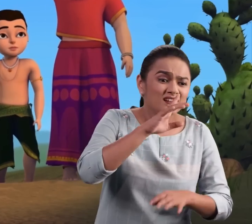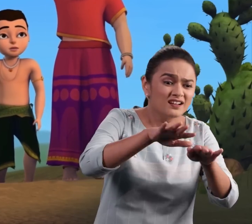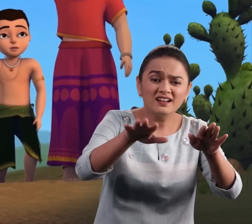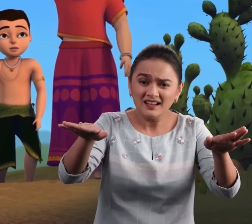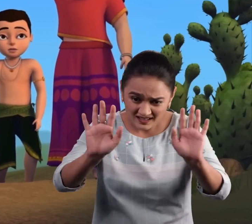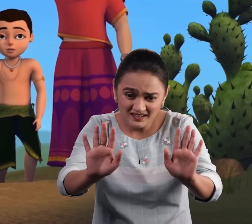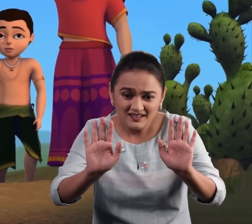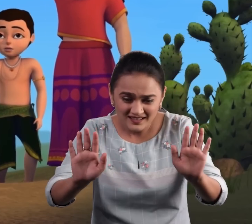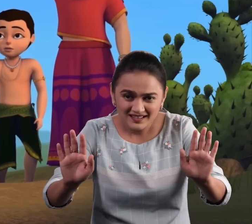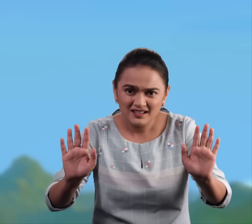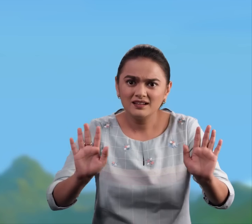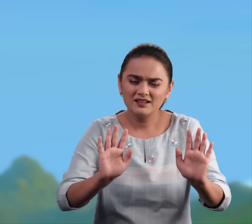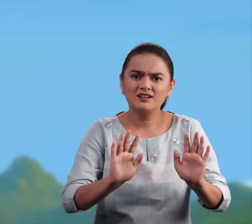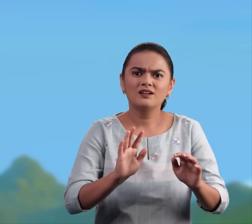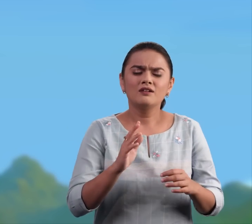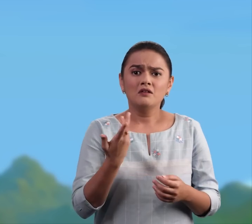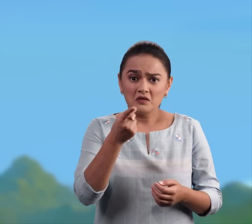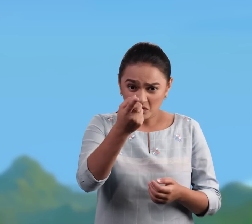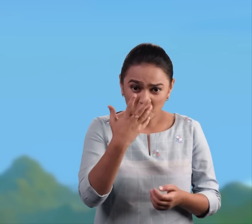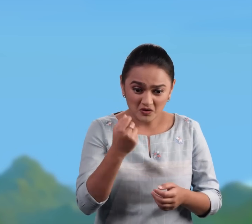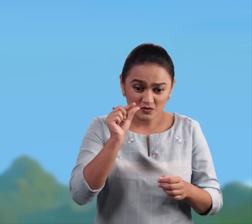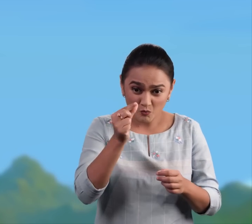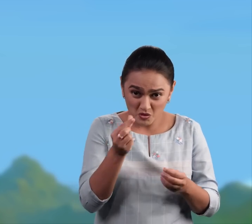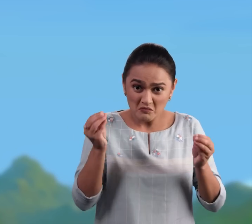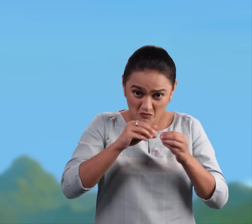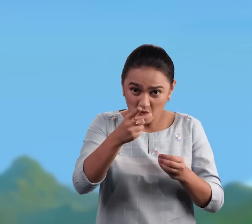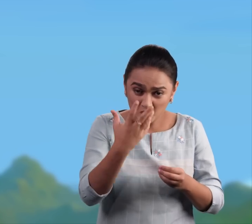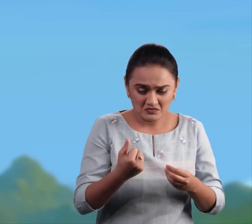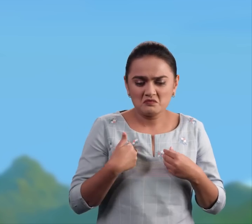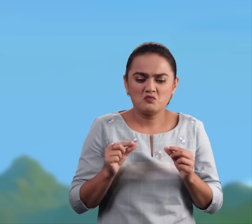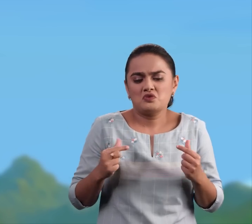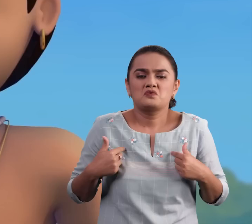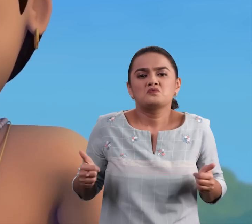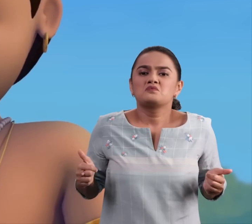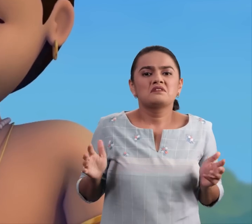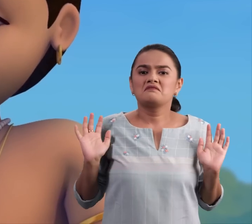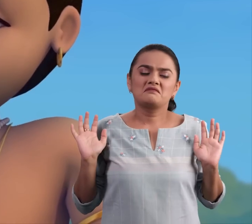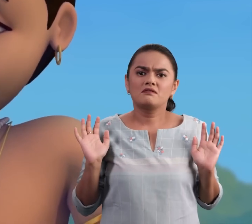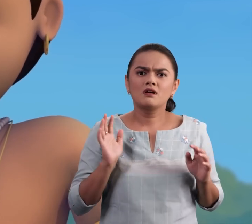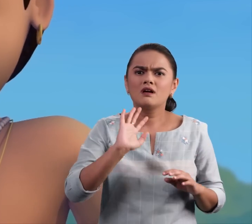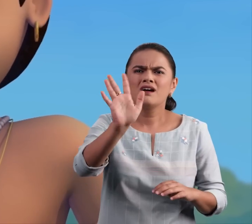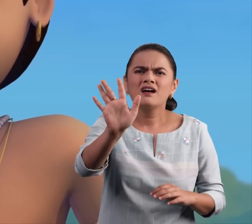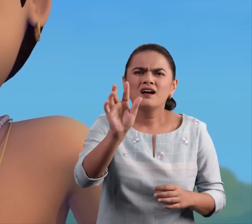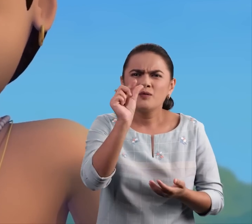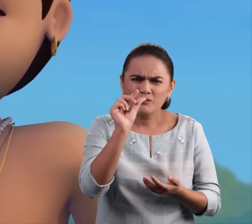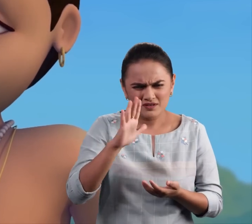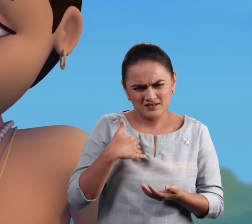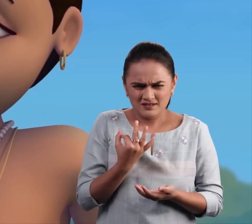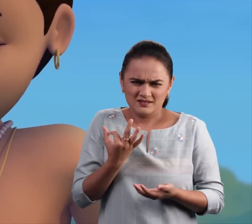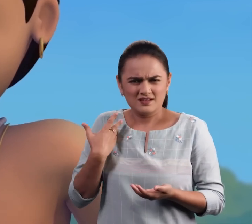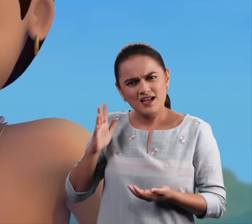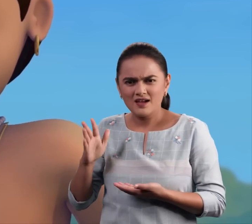गोपियों, रुको। अगर तुम्हें बोने के लिए और मोती चाहिए तो हमारे पास नहीं है। हमारे पास सुंदर से मोती